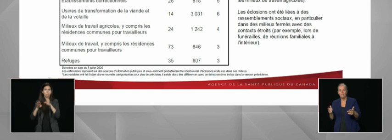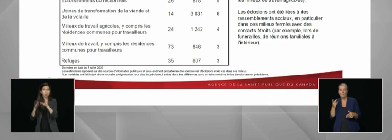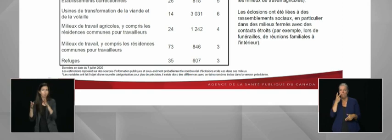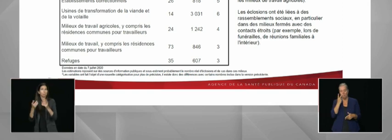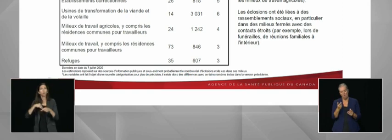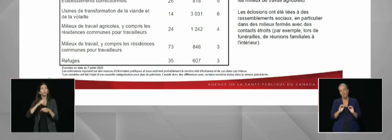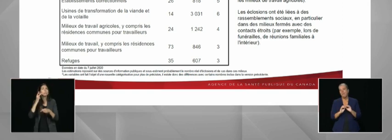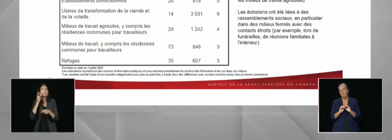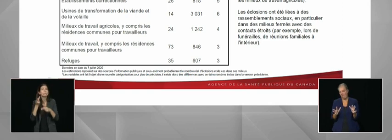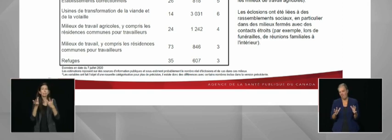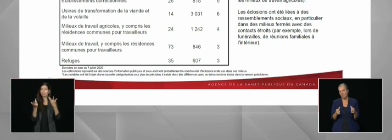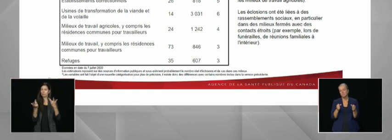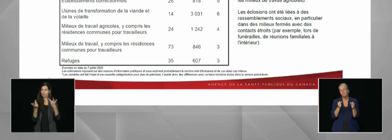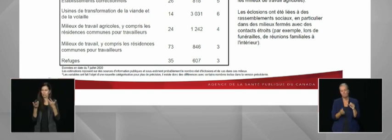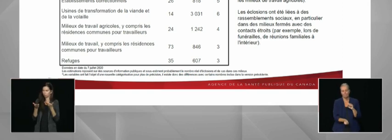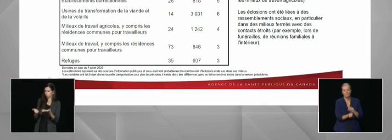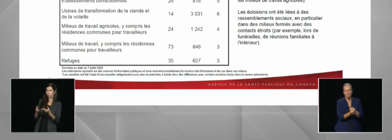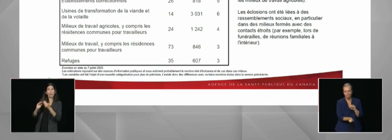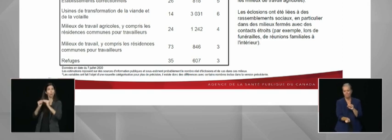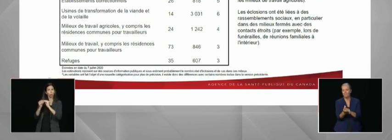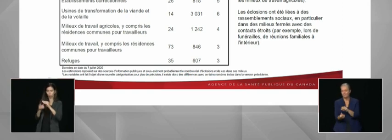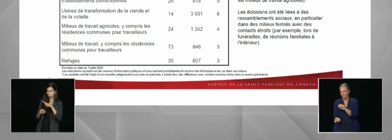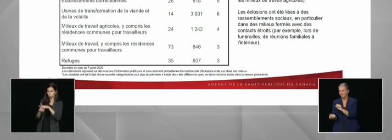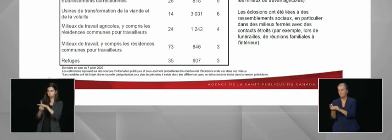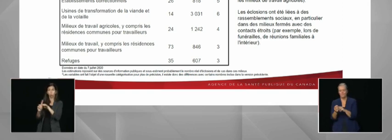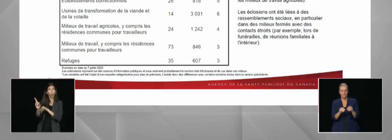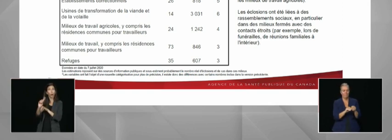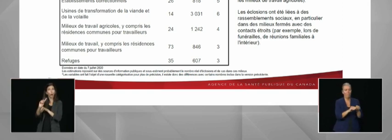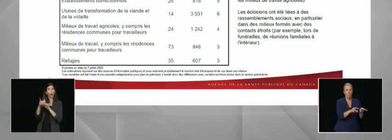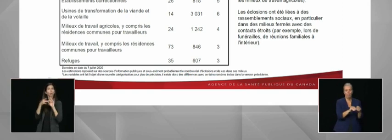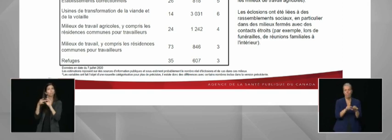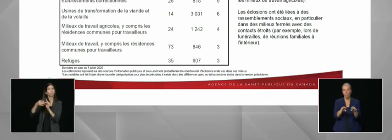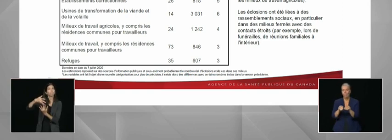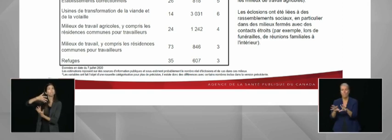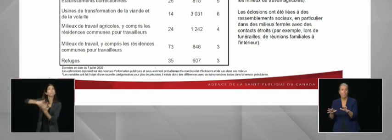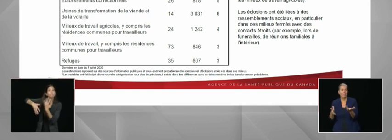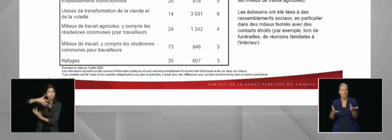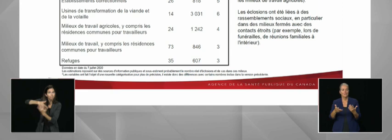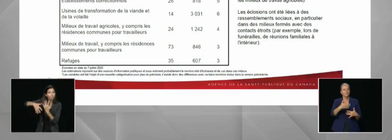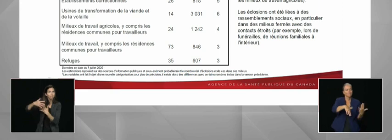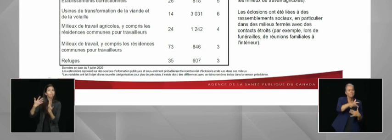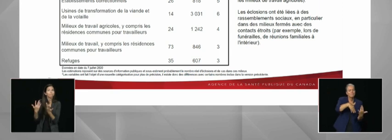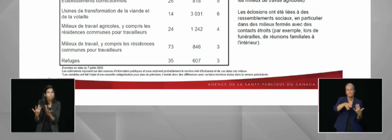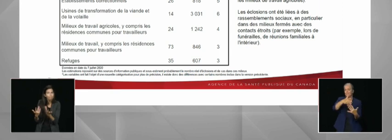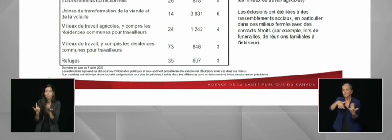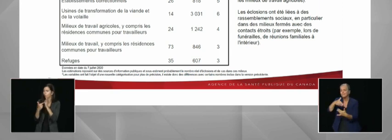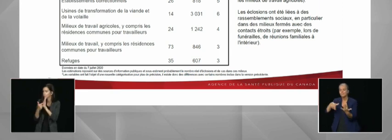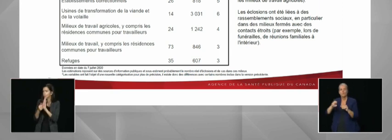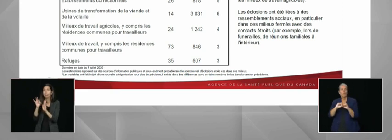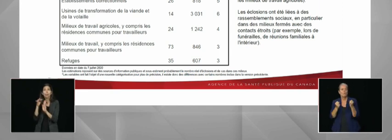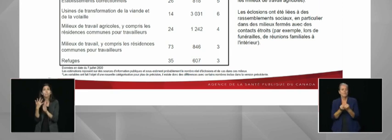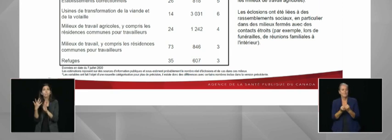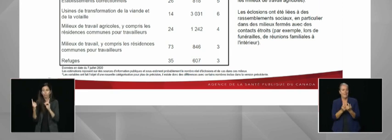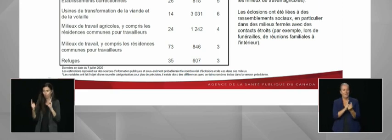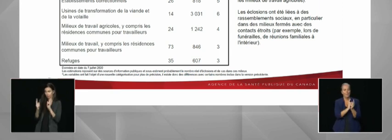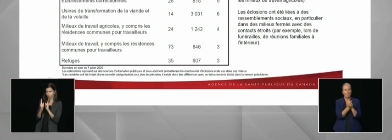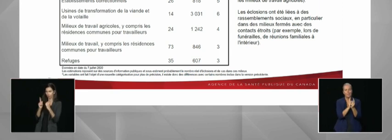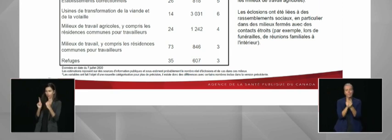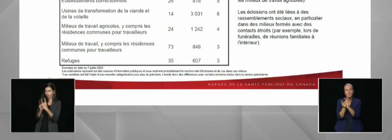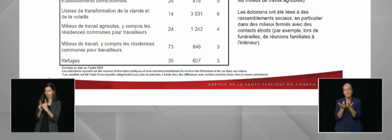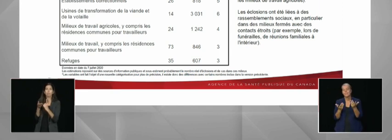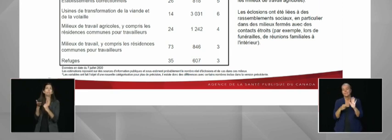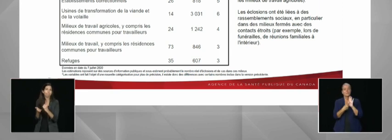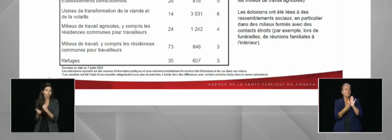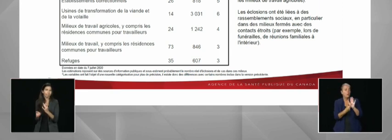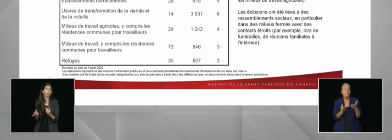nombre de des lieux sociaux, particulièrement dans des espaces avec des contacts étroites, comme les funérailles et les réunions de